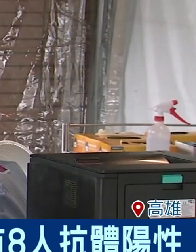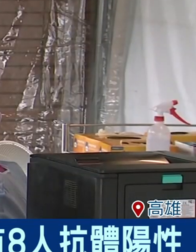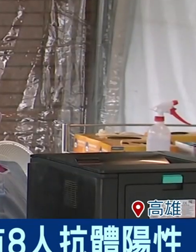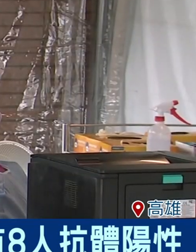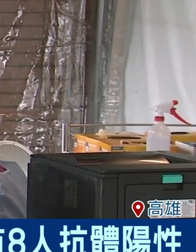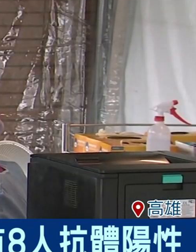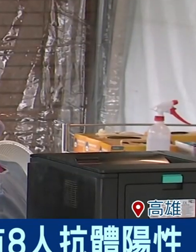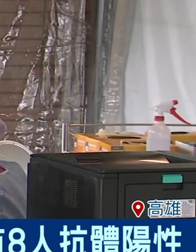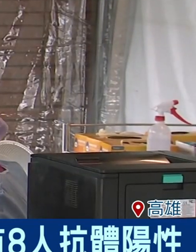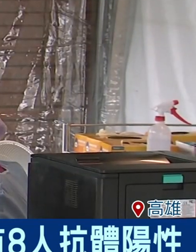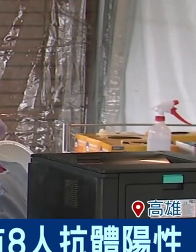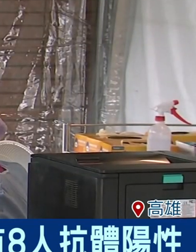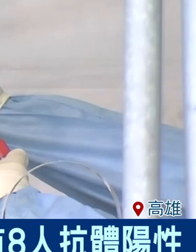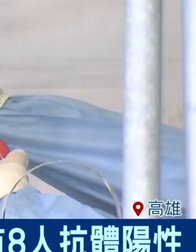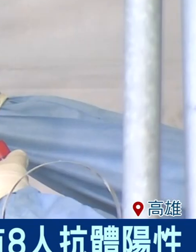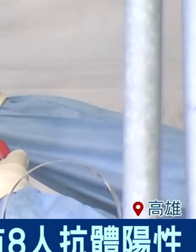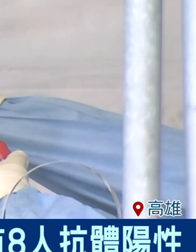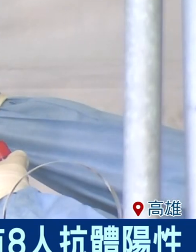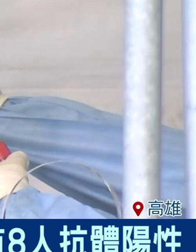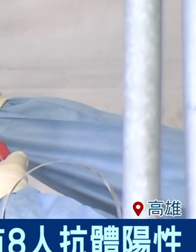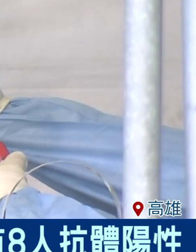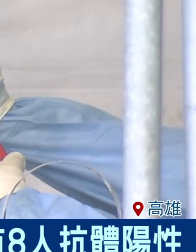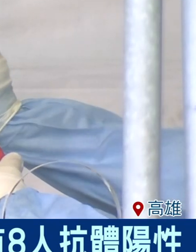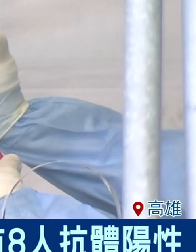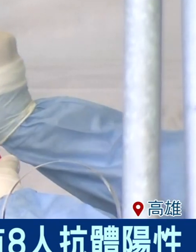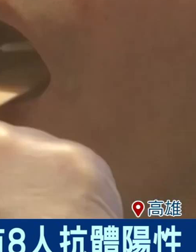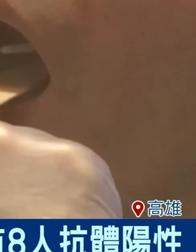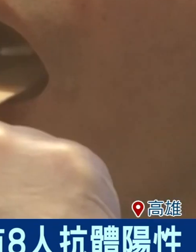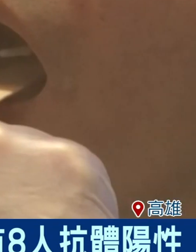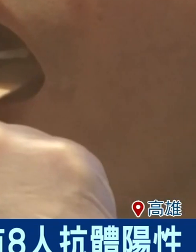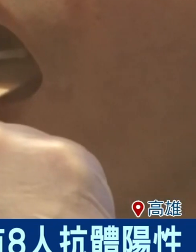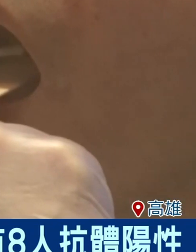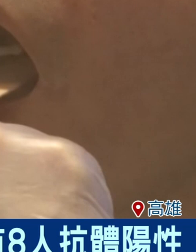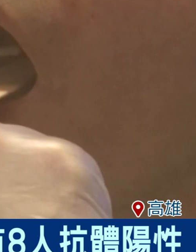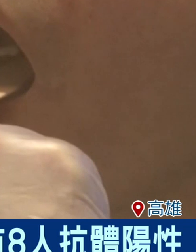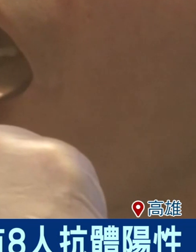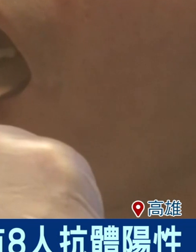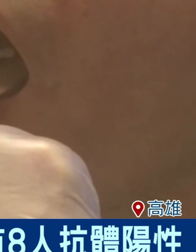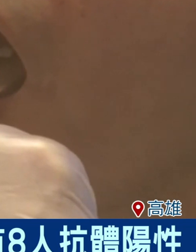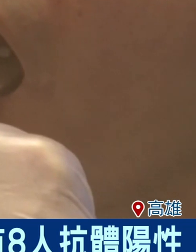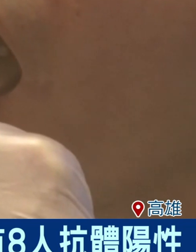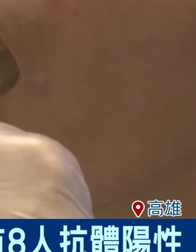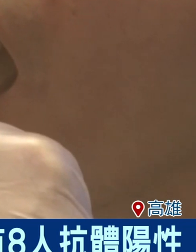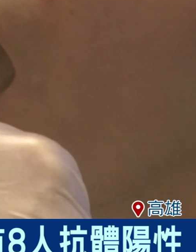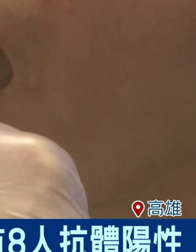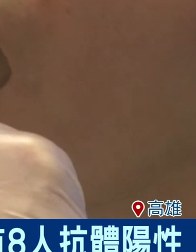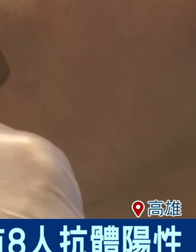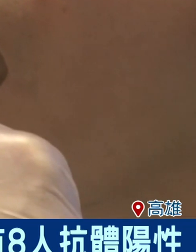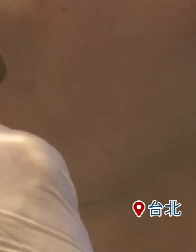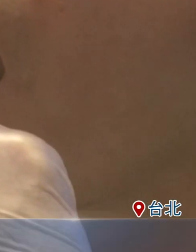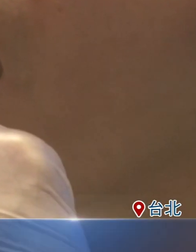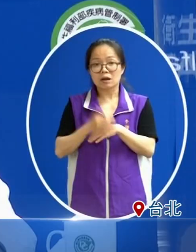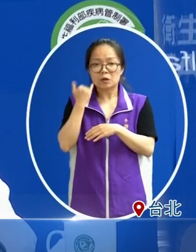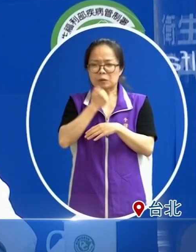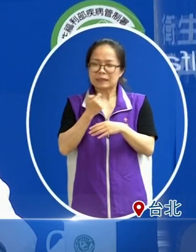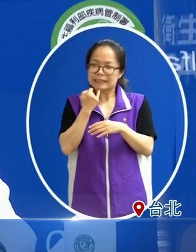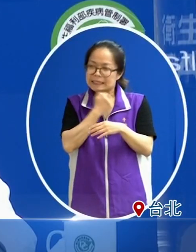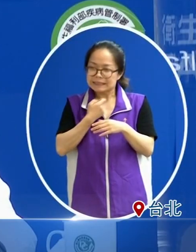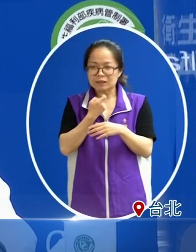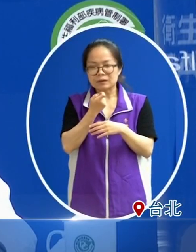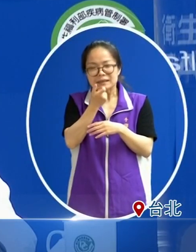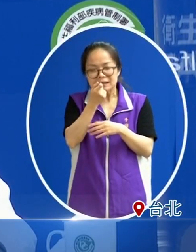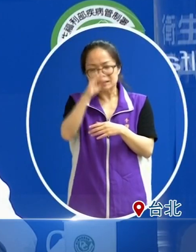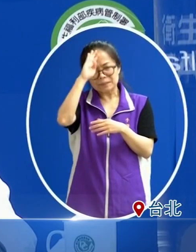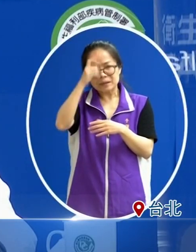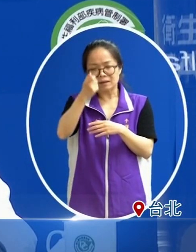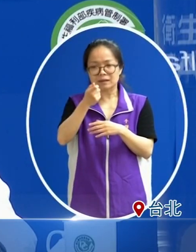测，除了确诊的36人之外，竟然还有其他人检测抗体呈现阳性。 有极可能的病例，就是说我们